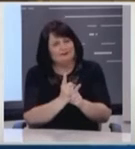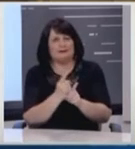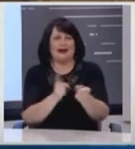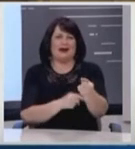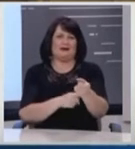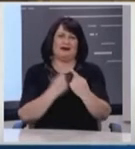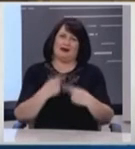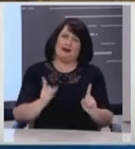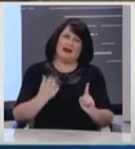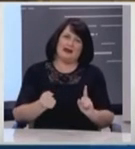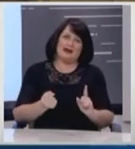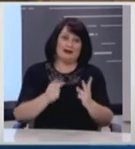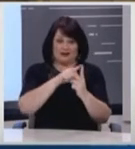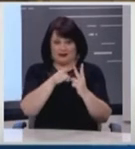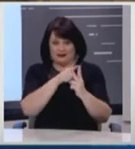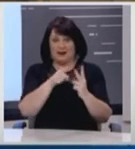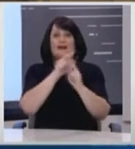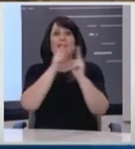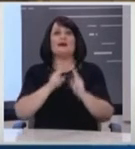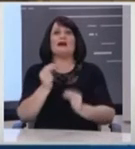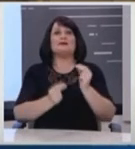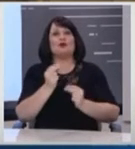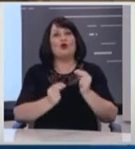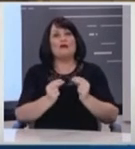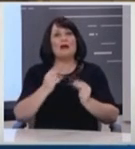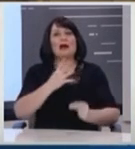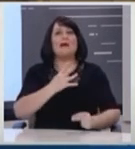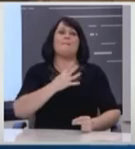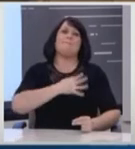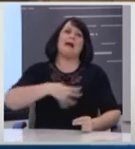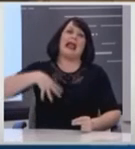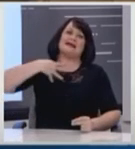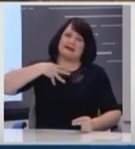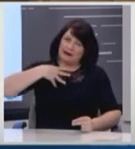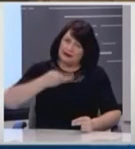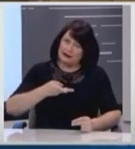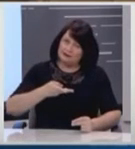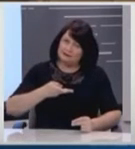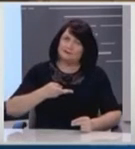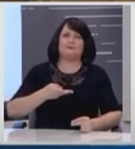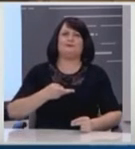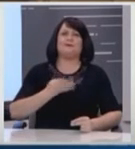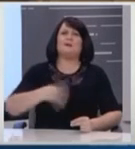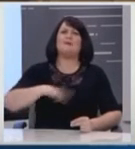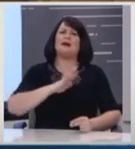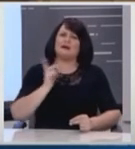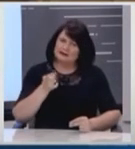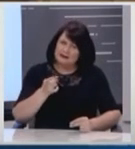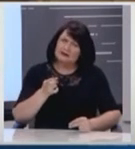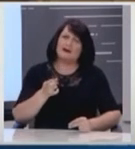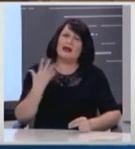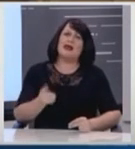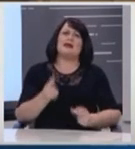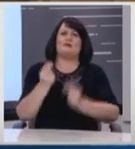ένα από τα δύο διεθνή προβλήματα μαζί με το Παλαιστινιακό που από τον 20ο αιώνα καλύπτονταν από μια